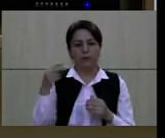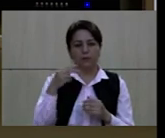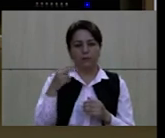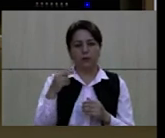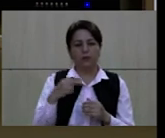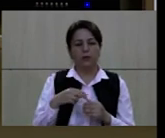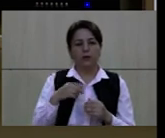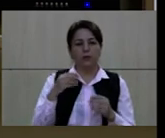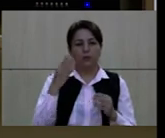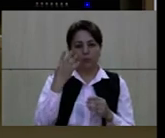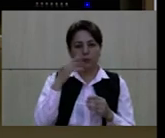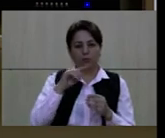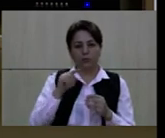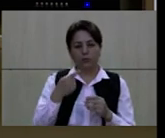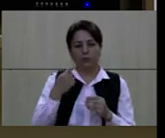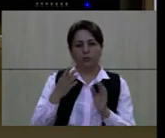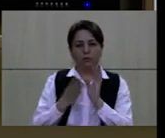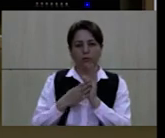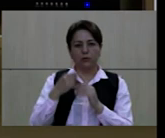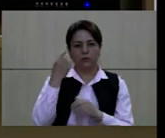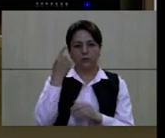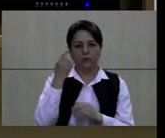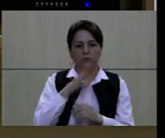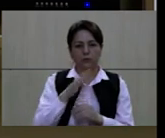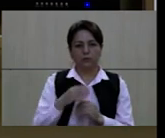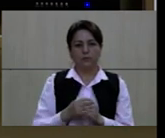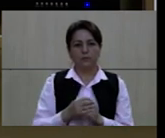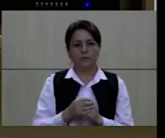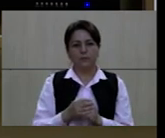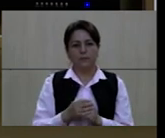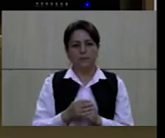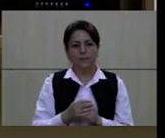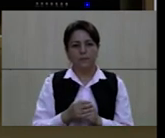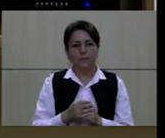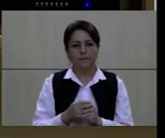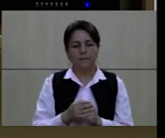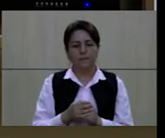barobar 4.9 dan 1 hosil bo'ldi.